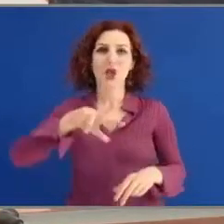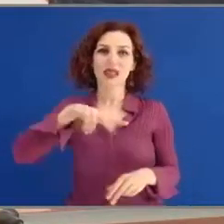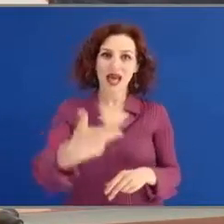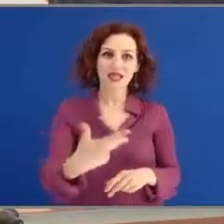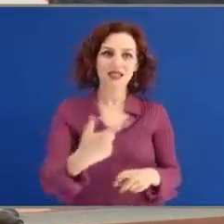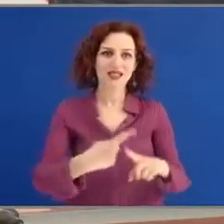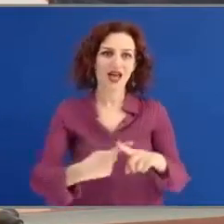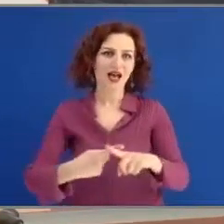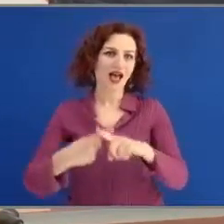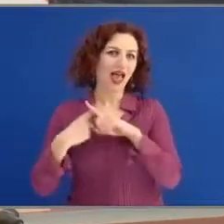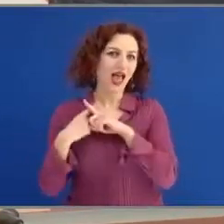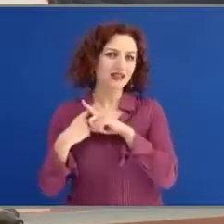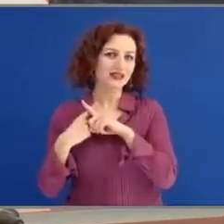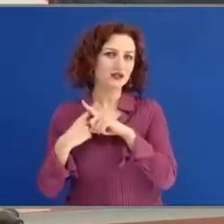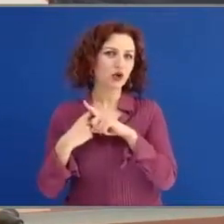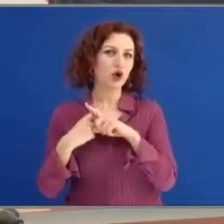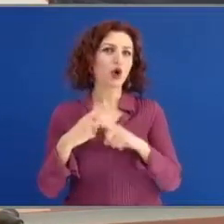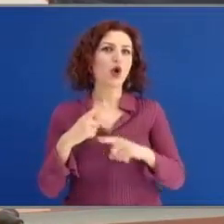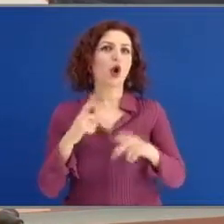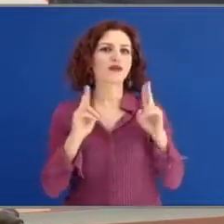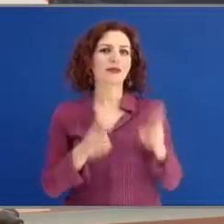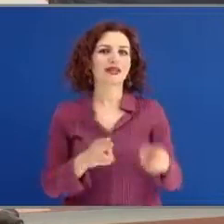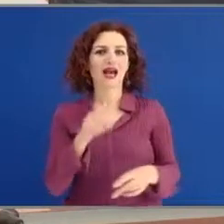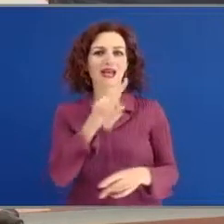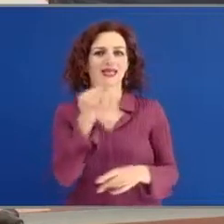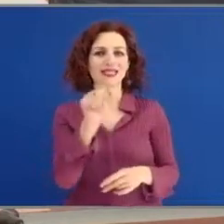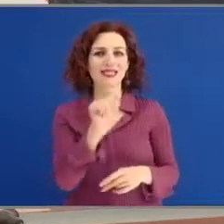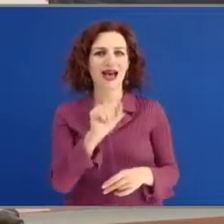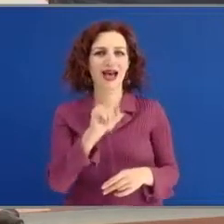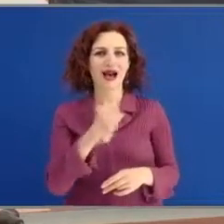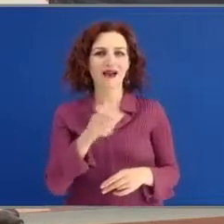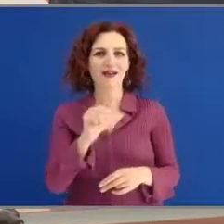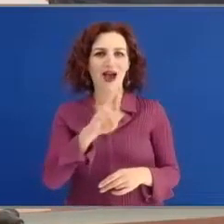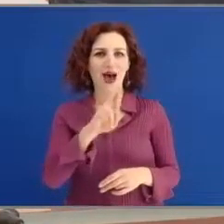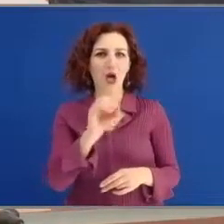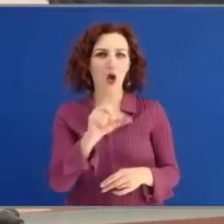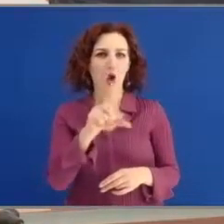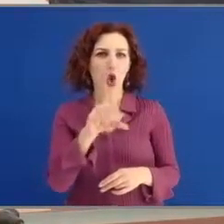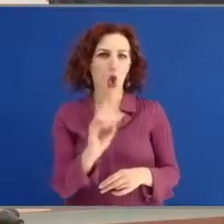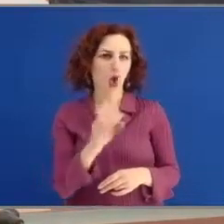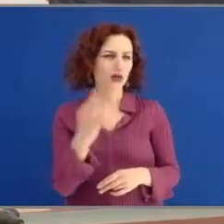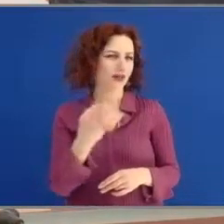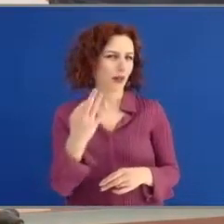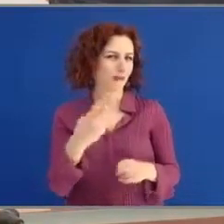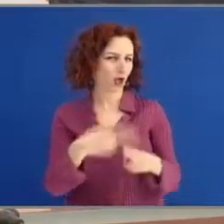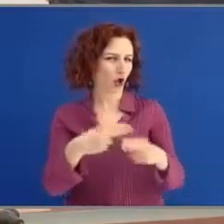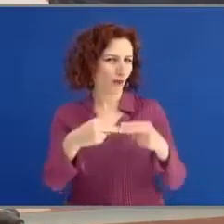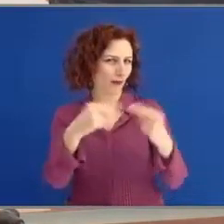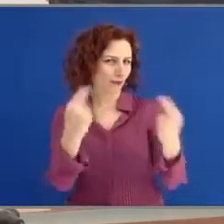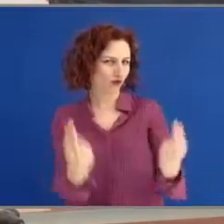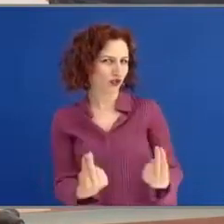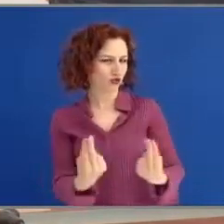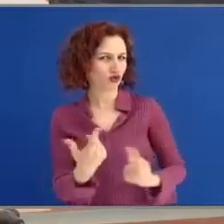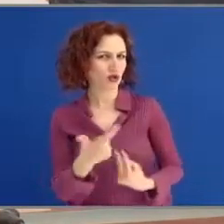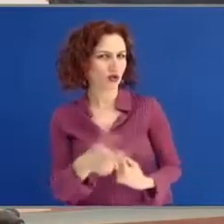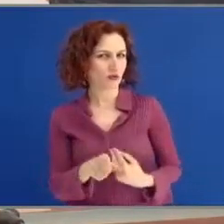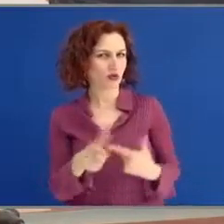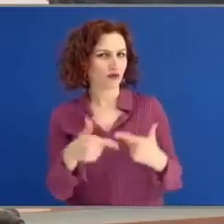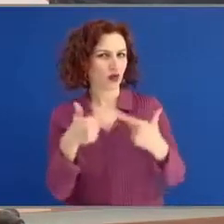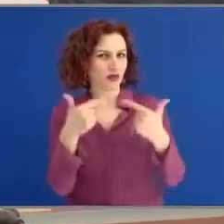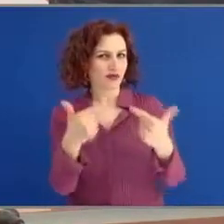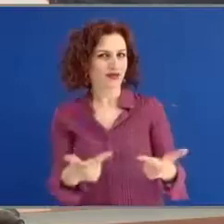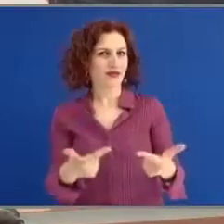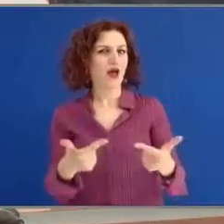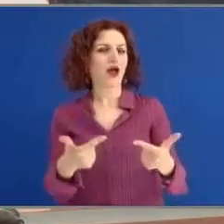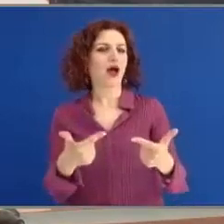ospedale di Zagarolo, sempre nella provincia di Roma, e per rafforzare il sistema pubblico anche per quanto riguarda le